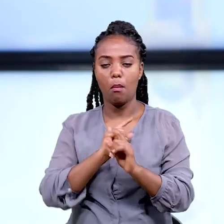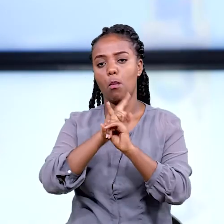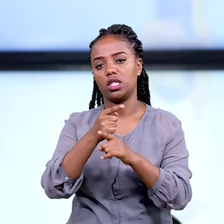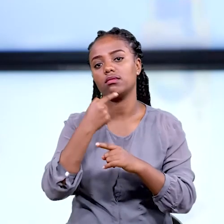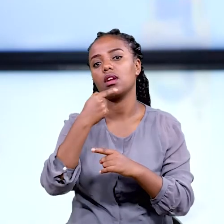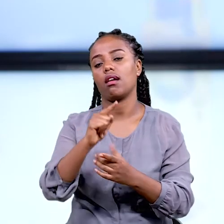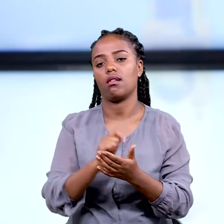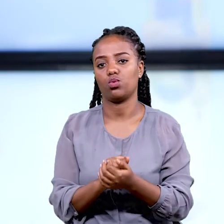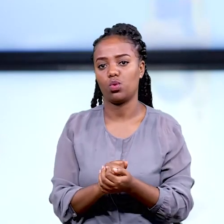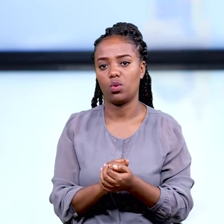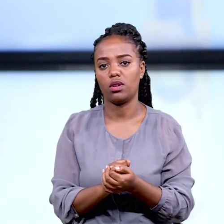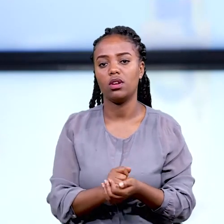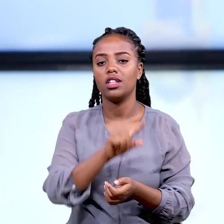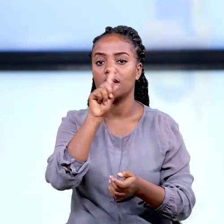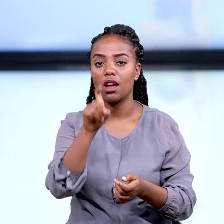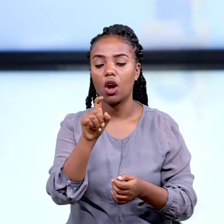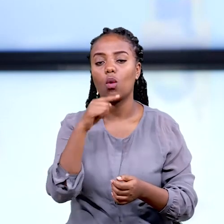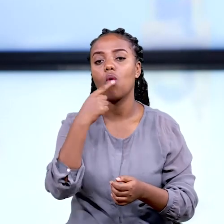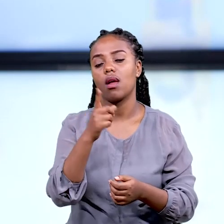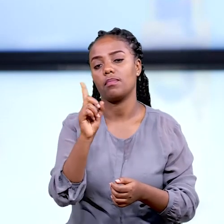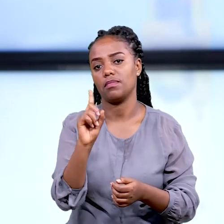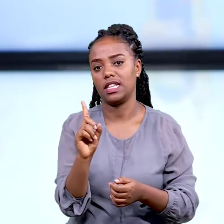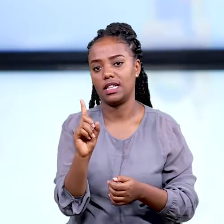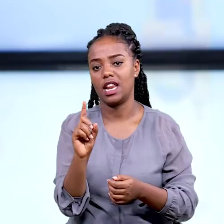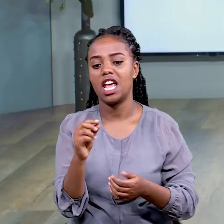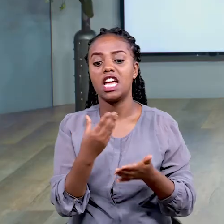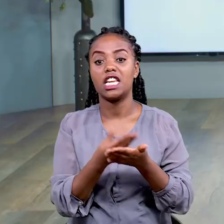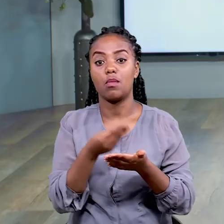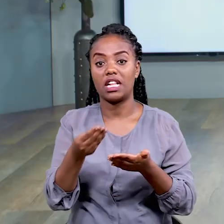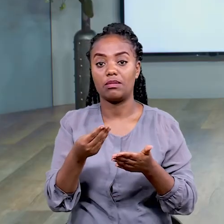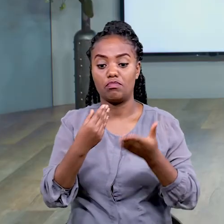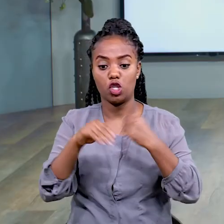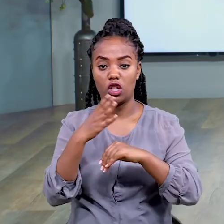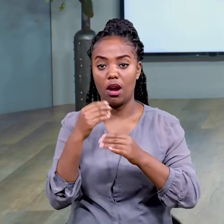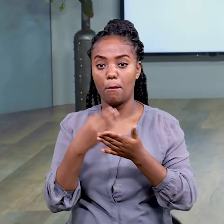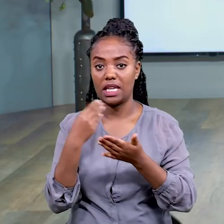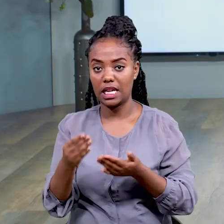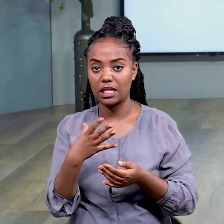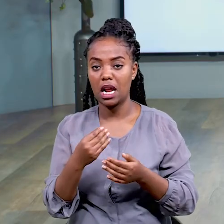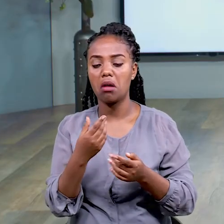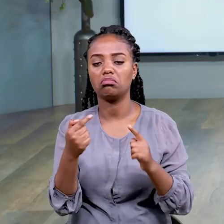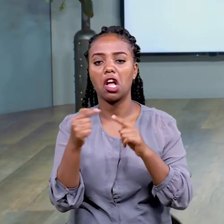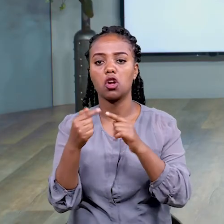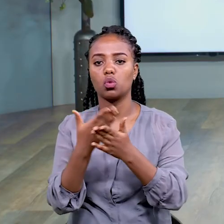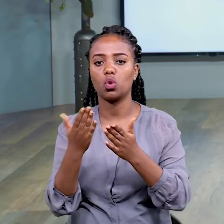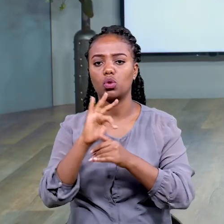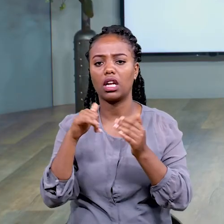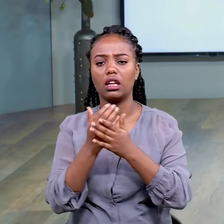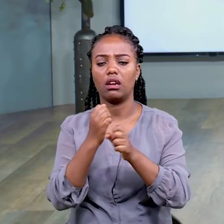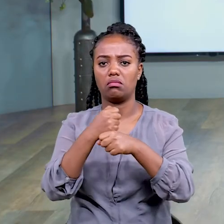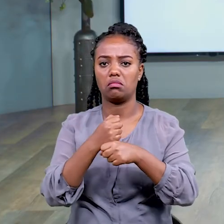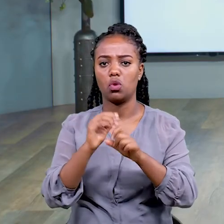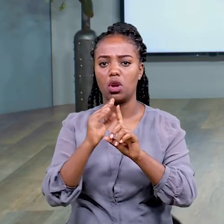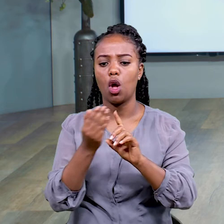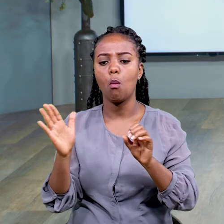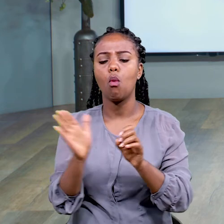አስታውሰናችሁ መልሱን እነግራችኋለን። ጥያቄው እንዲህ ነበር የሚለው ንብረትን ለመሸጥና ለመግዛት እንዲሁም ተያዥ ጉዳዮችን ጠቅለል